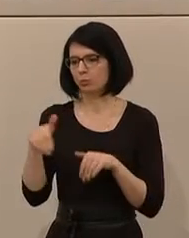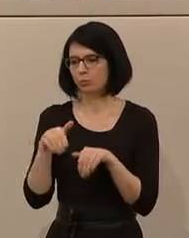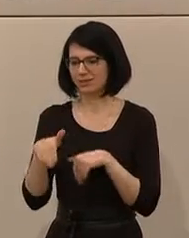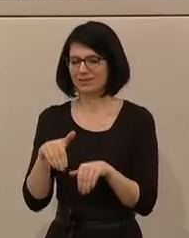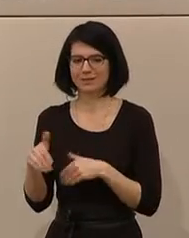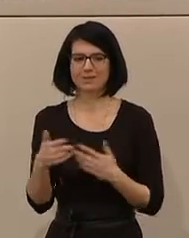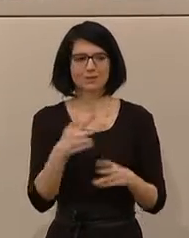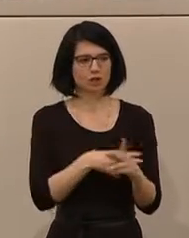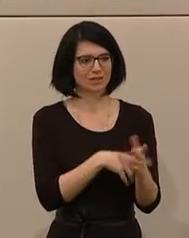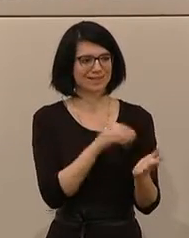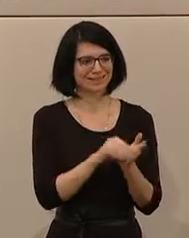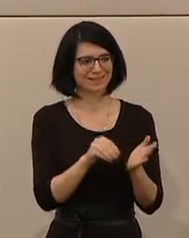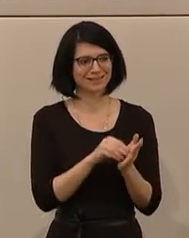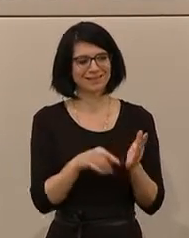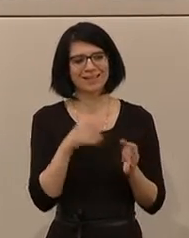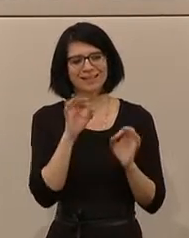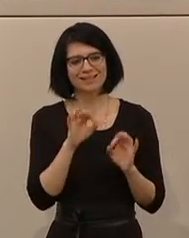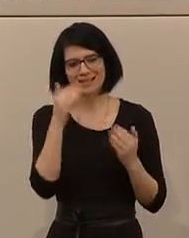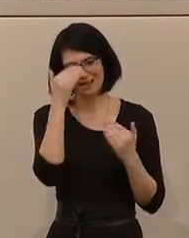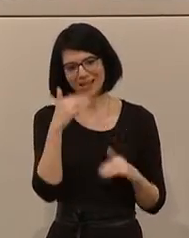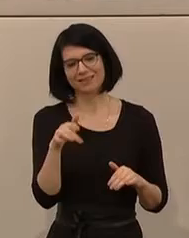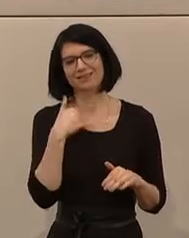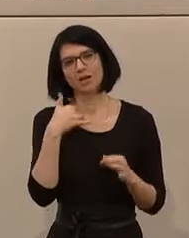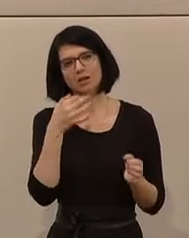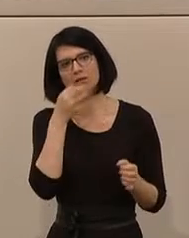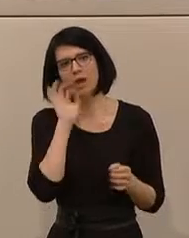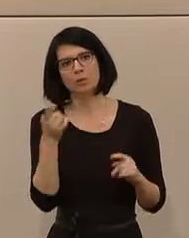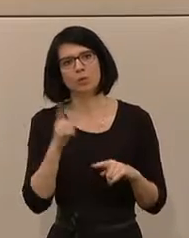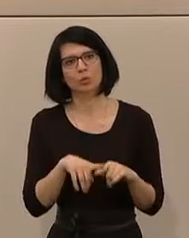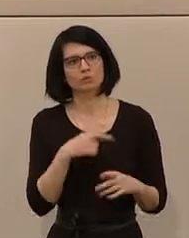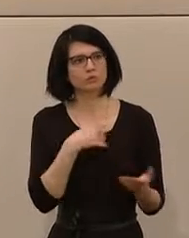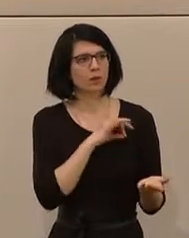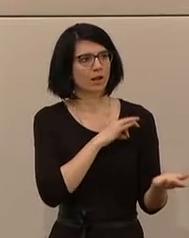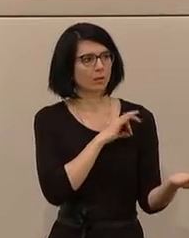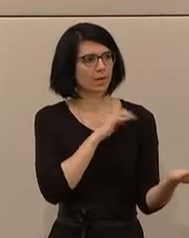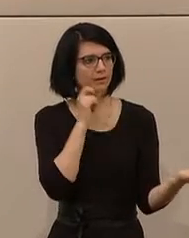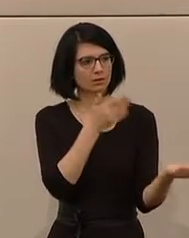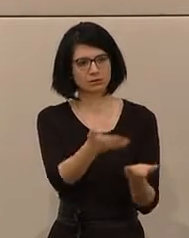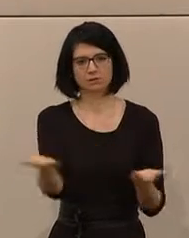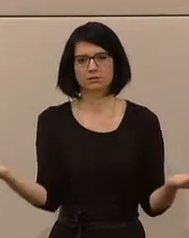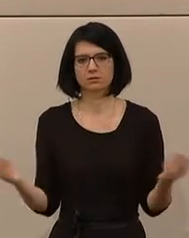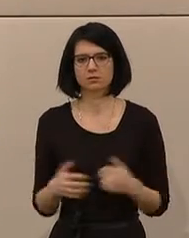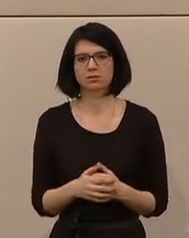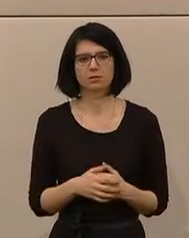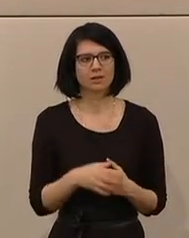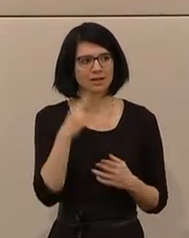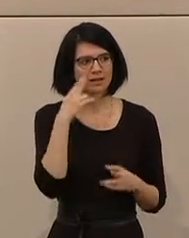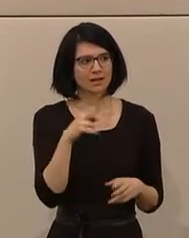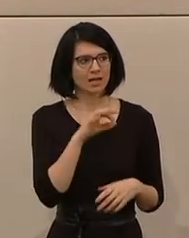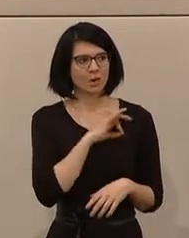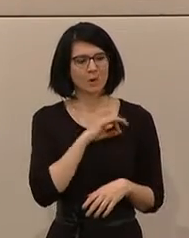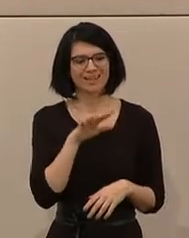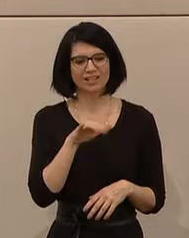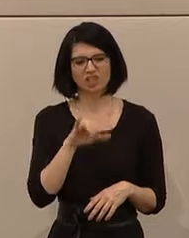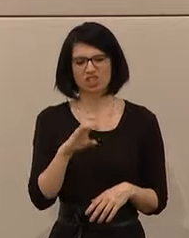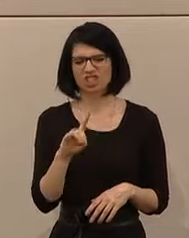Staatssekretär, sehr geehrte Damen und Herren Kolleginnen und Kollegen. Ja, Herr Kollege Schieder, an Ihrer Rede